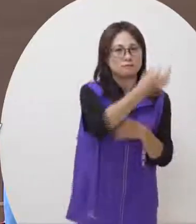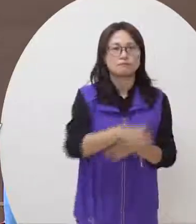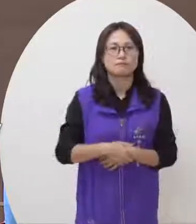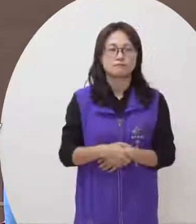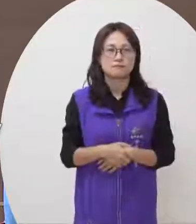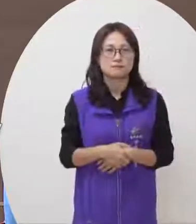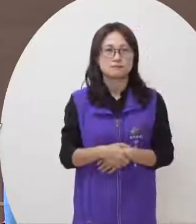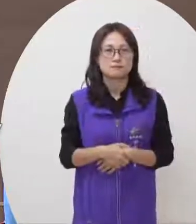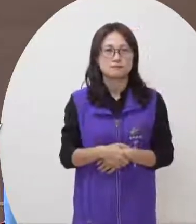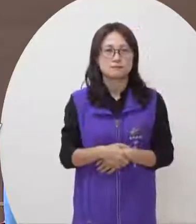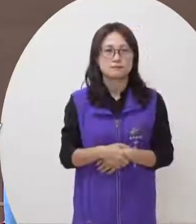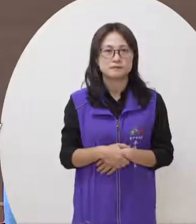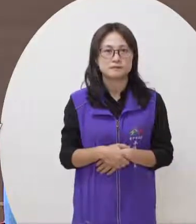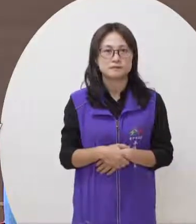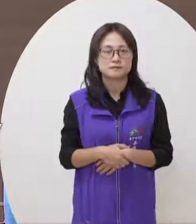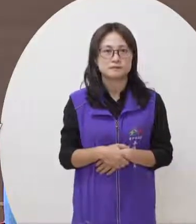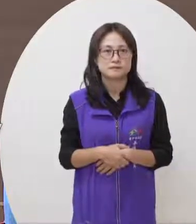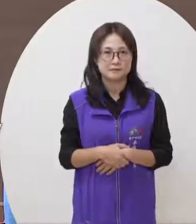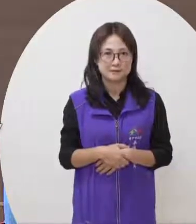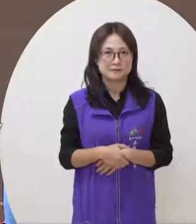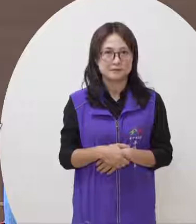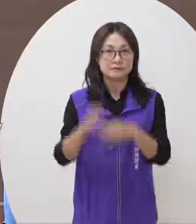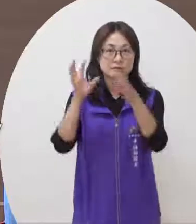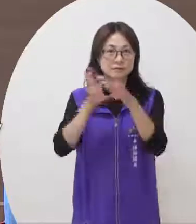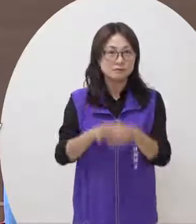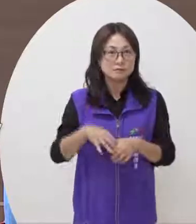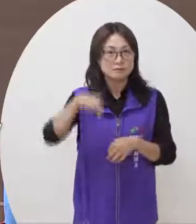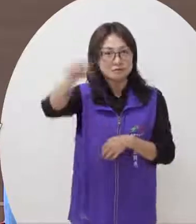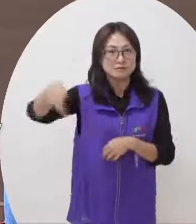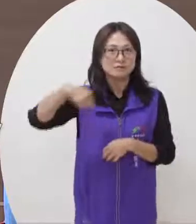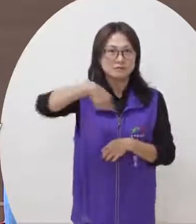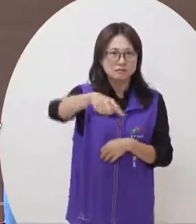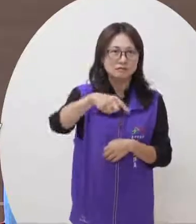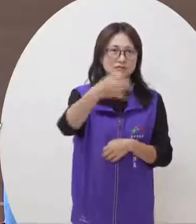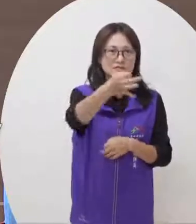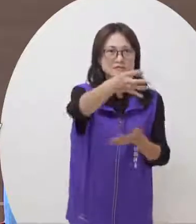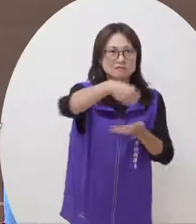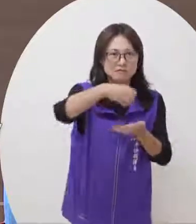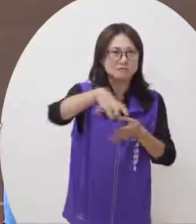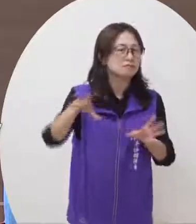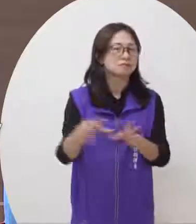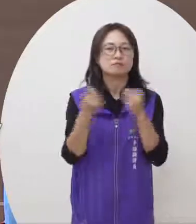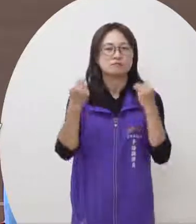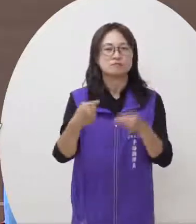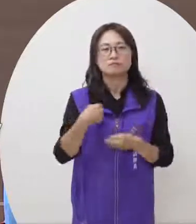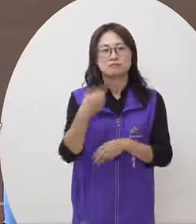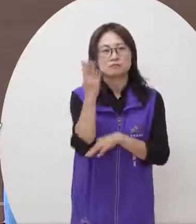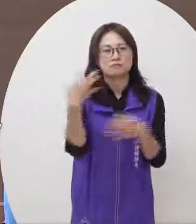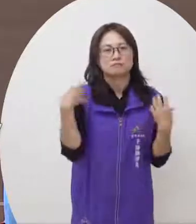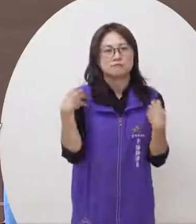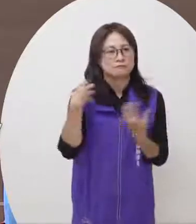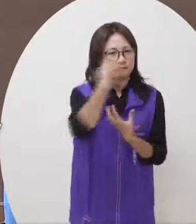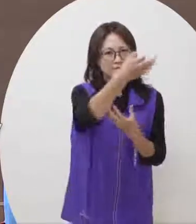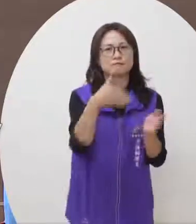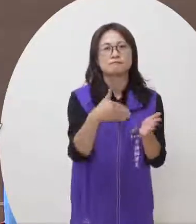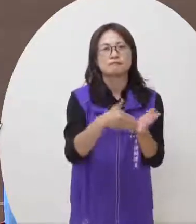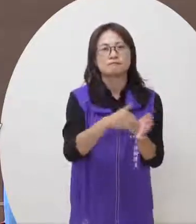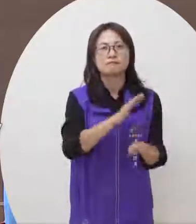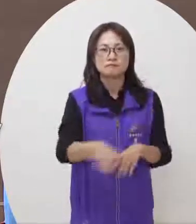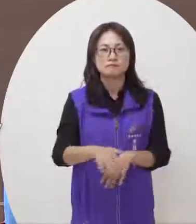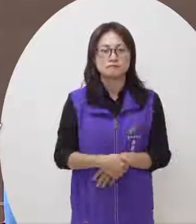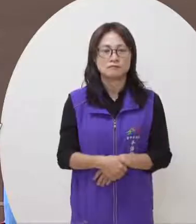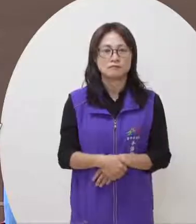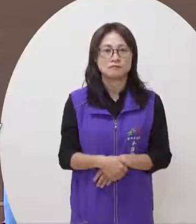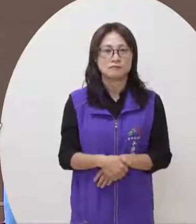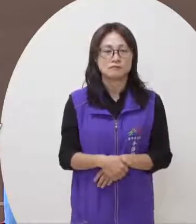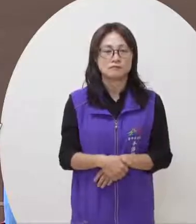所以请大家说 不用再来领钱，直接已经替他缴掉了，好不好哈？那这个人数每年还在增加中，因